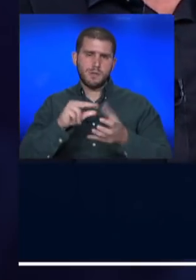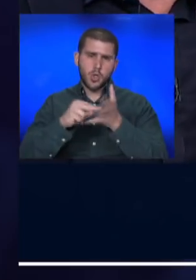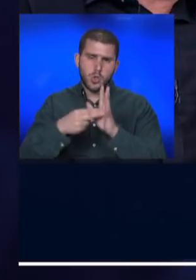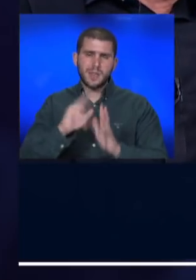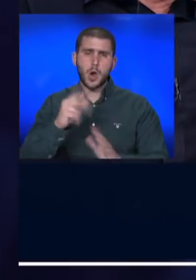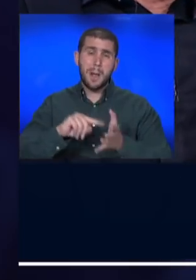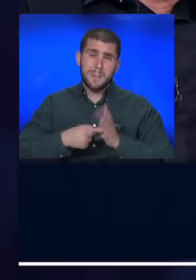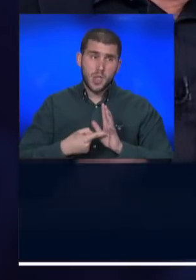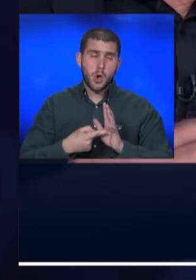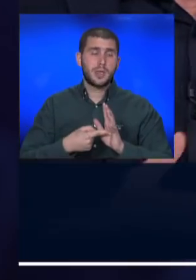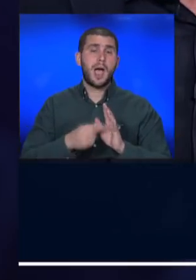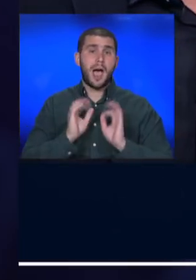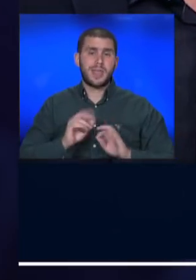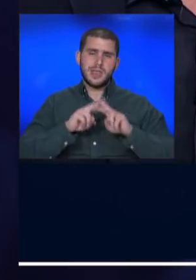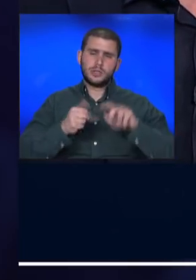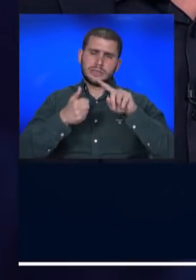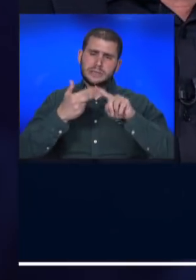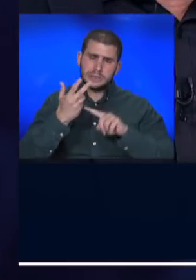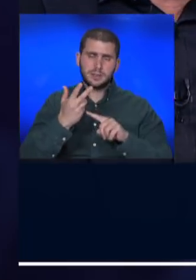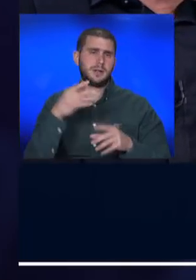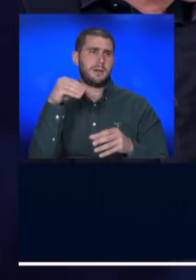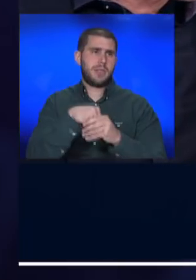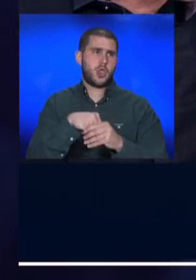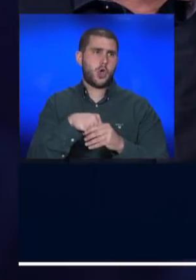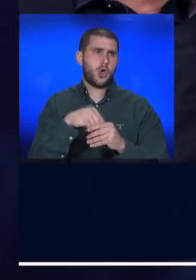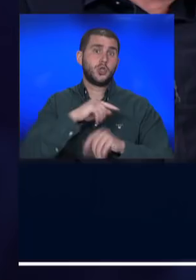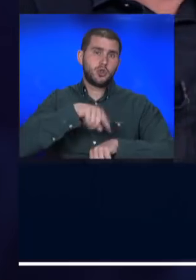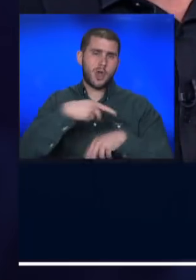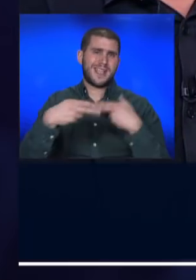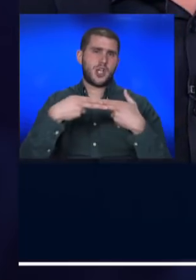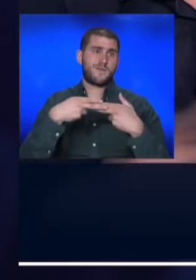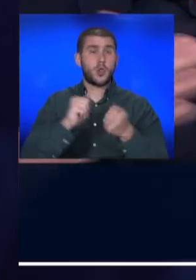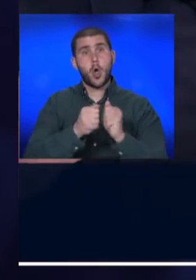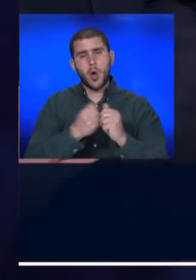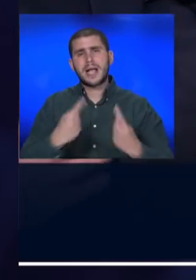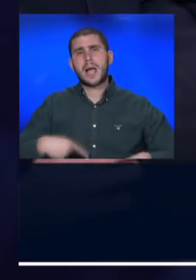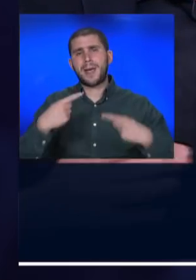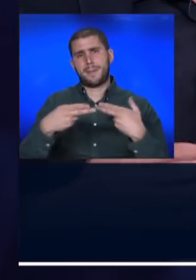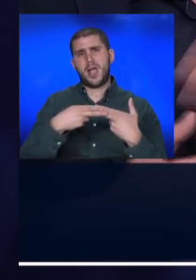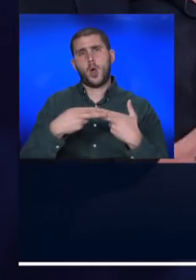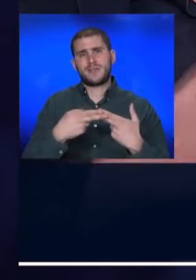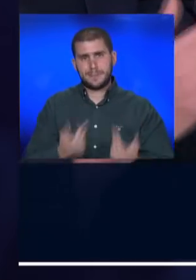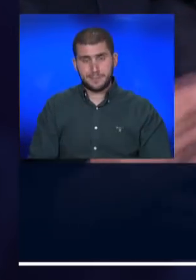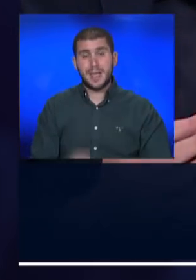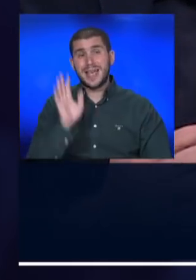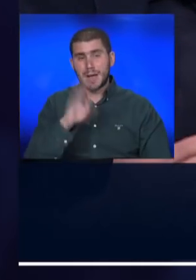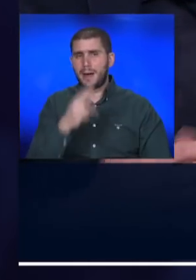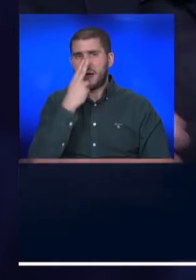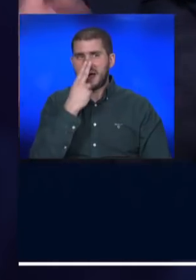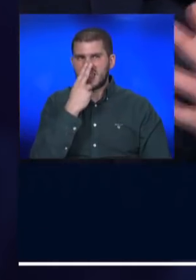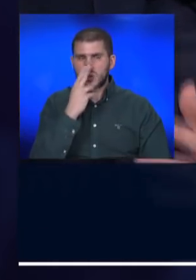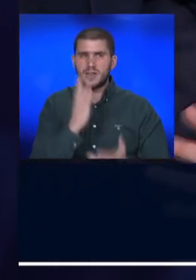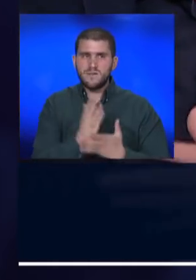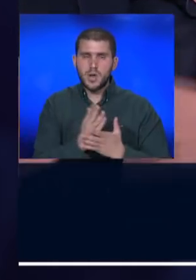שעדיין נשארו לתוך השעות הקרובות או הימים הקרובים גם לנסות לגרום עוד